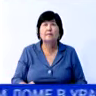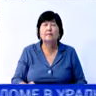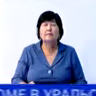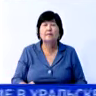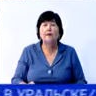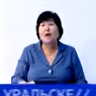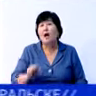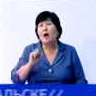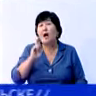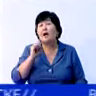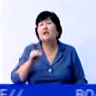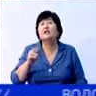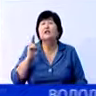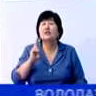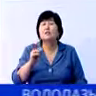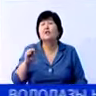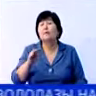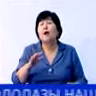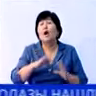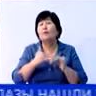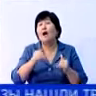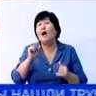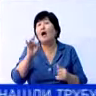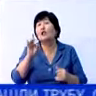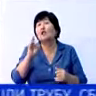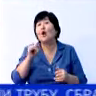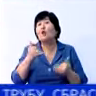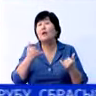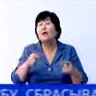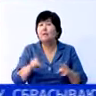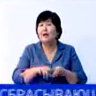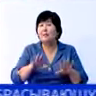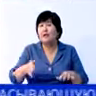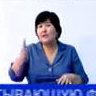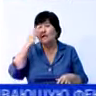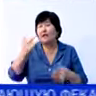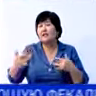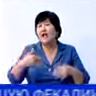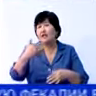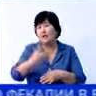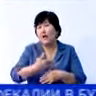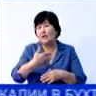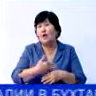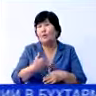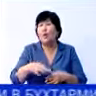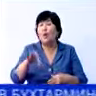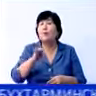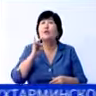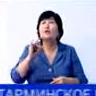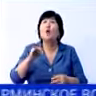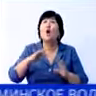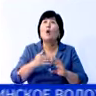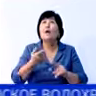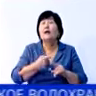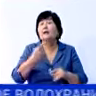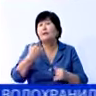яуайым. Акын Кенжебай Жусипов посвятил аулу арнау посвящение. Местные таланты представили театральную постановку об истории аула,